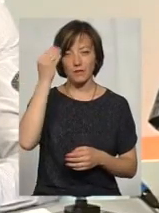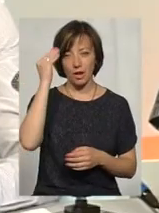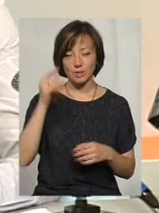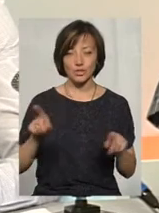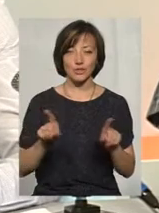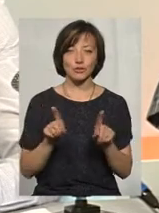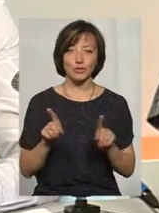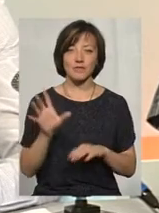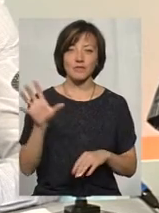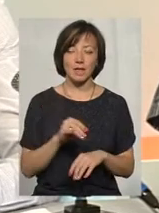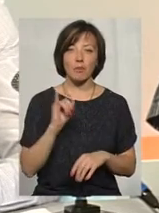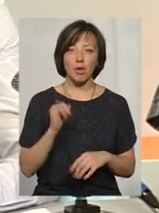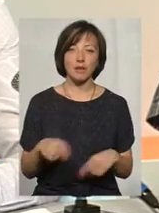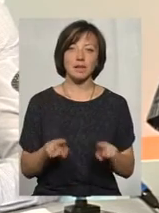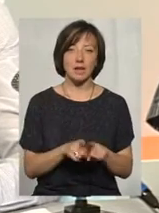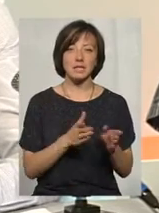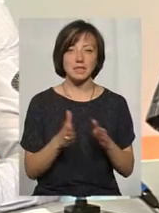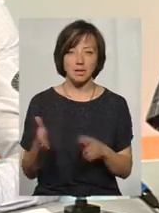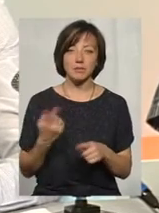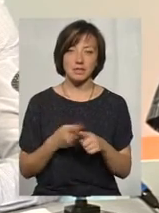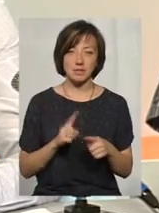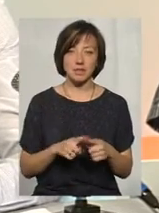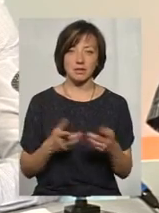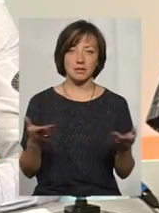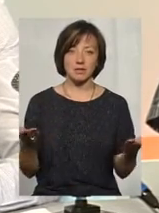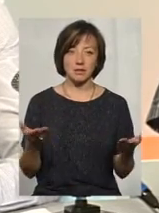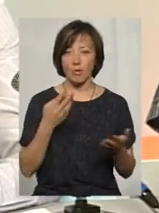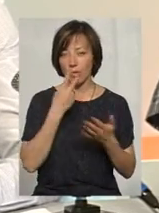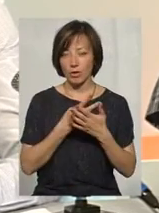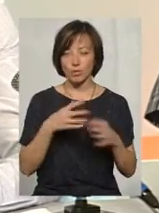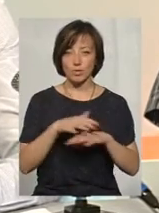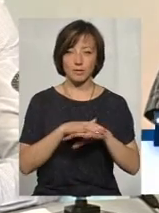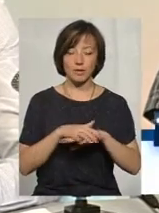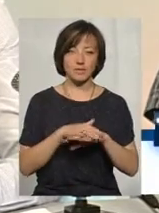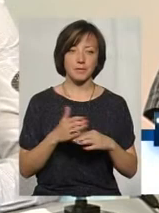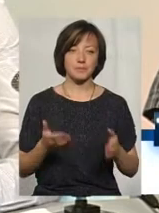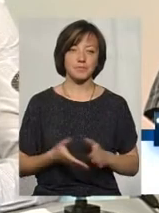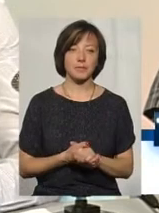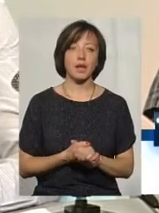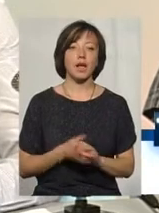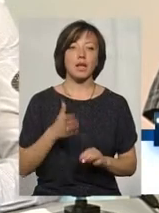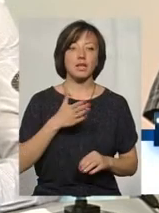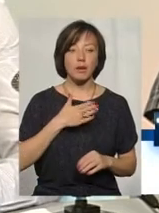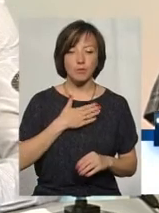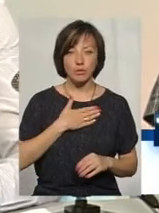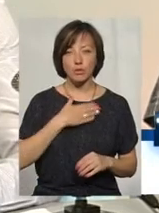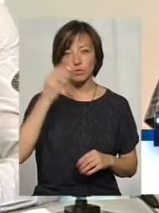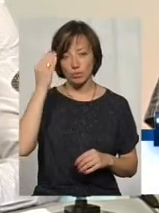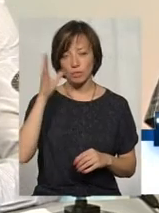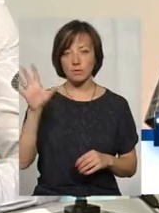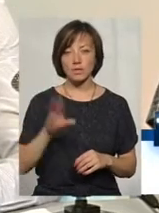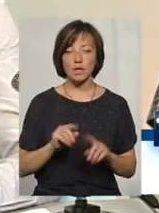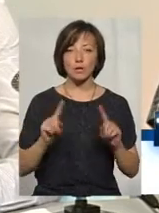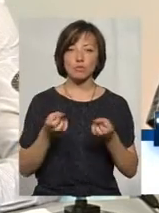все погано, така система, це віддзеркалення суспільства. На моє переконання, все дуже